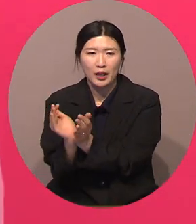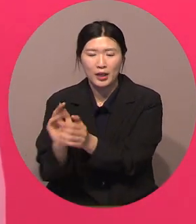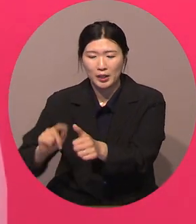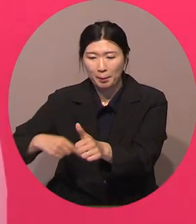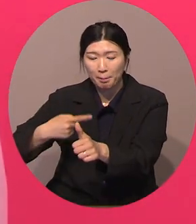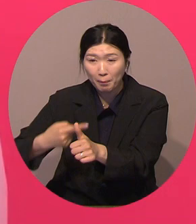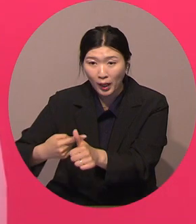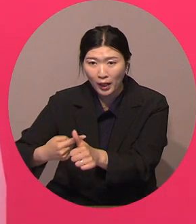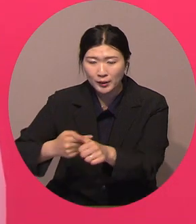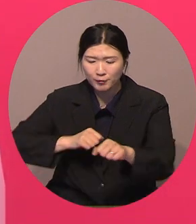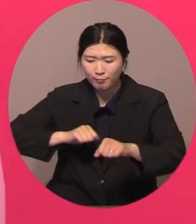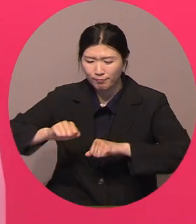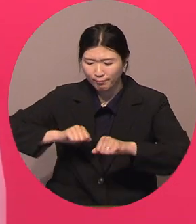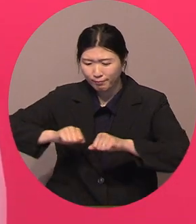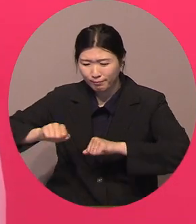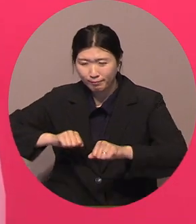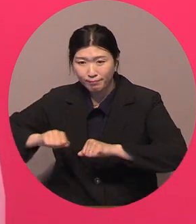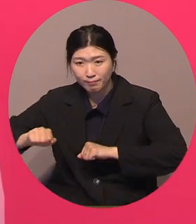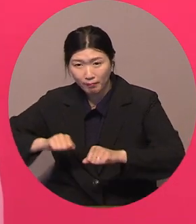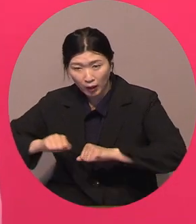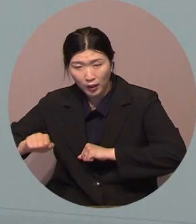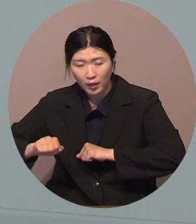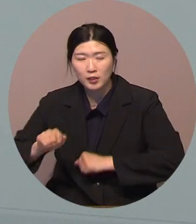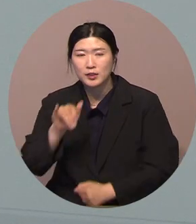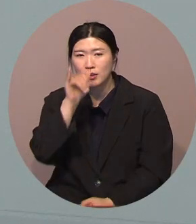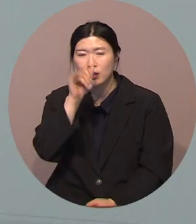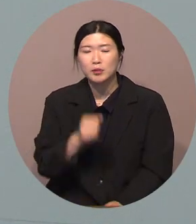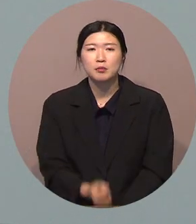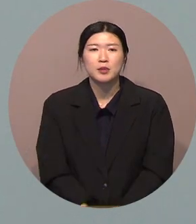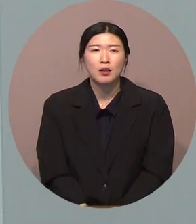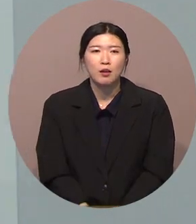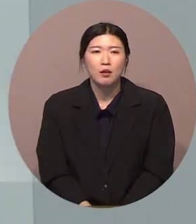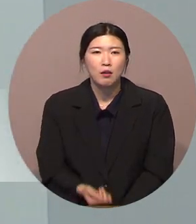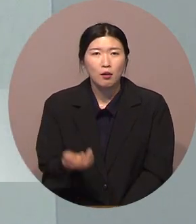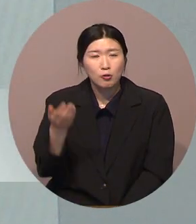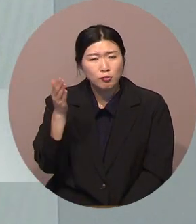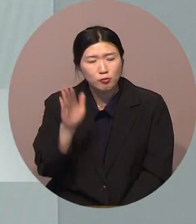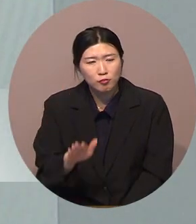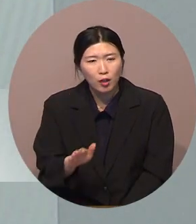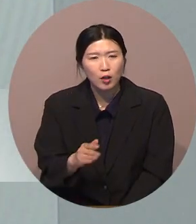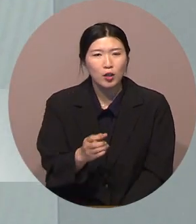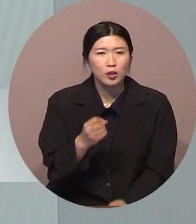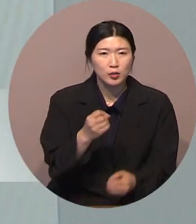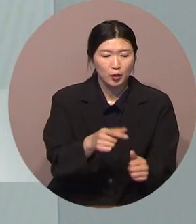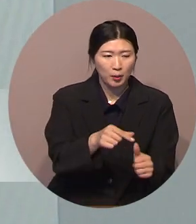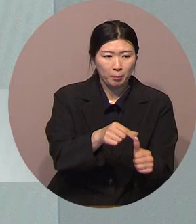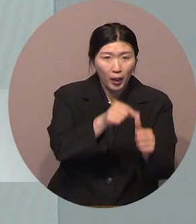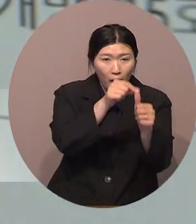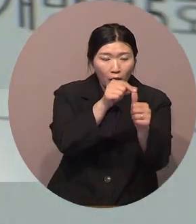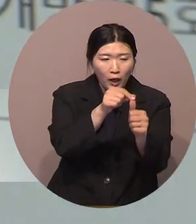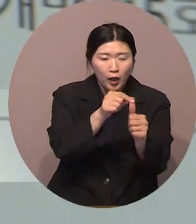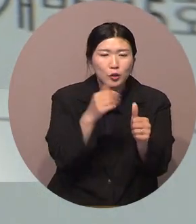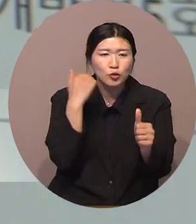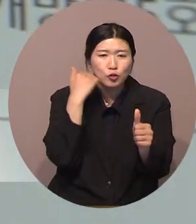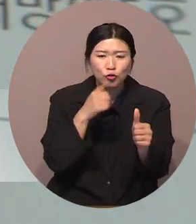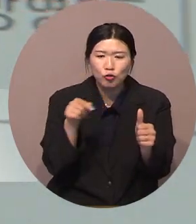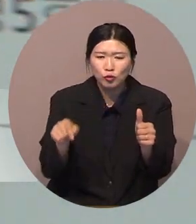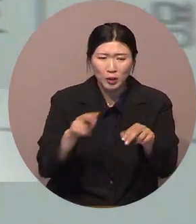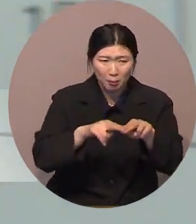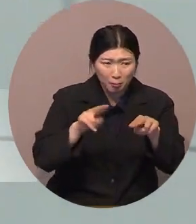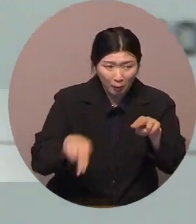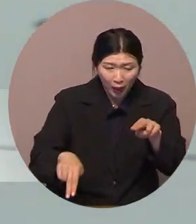국민의 밀래 창당 위원회 합류에 활동했습니다 그런데 공고 뒤 두 달 만에 발표된 최종 합격자는 바로